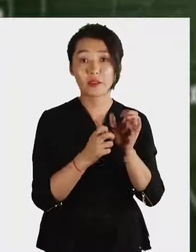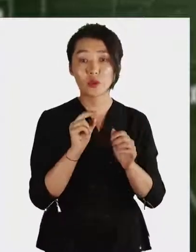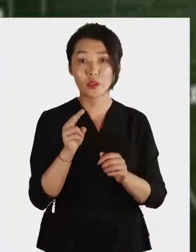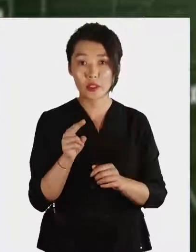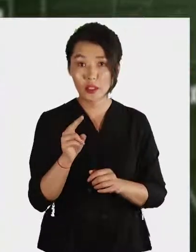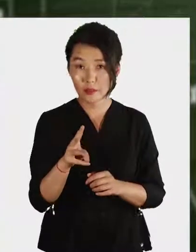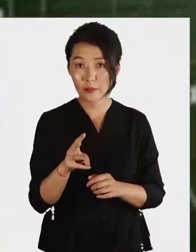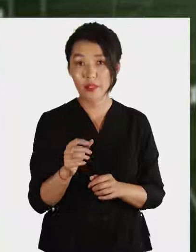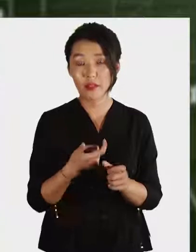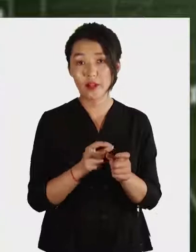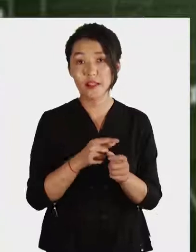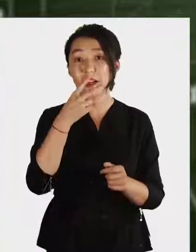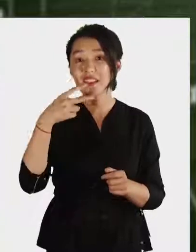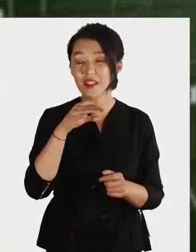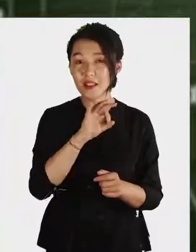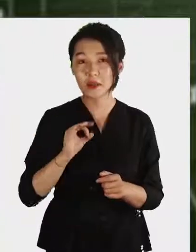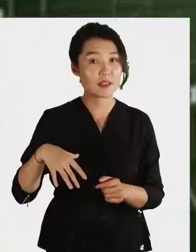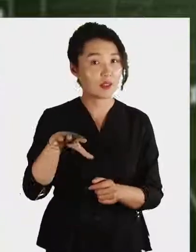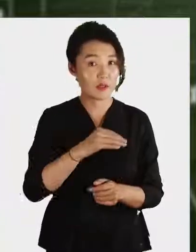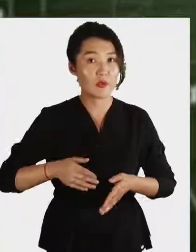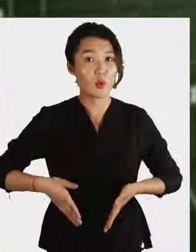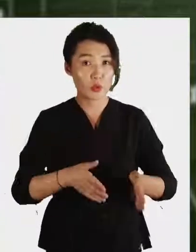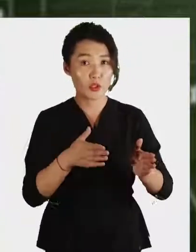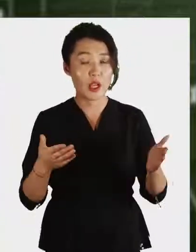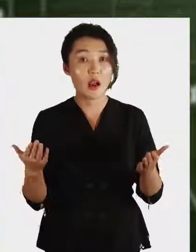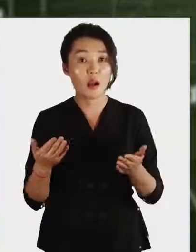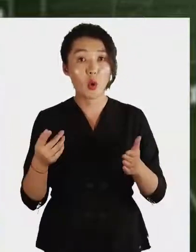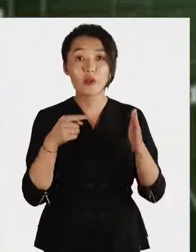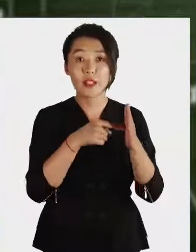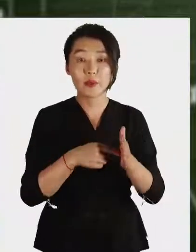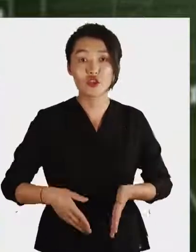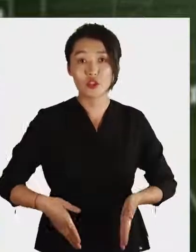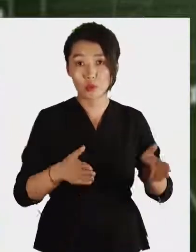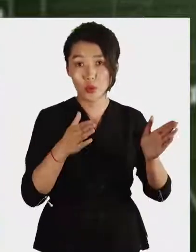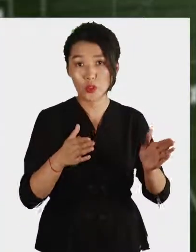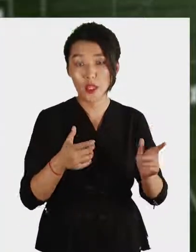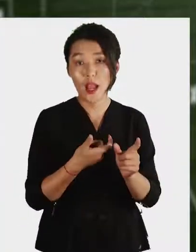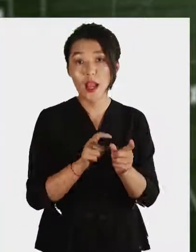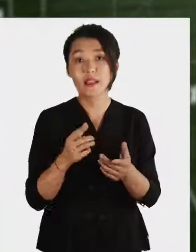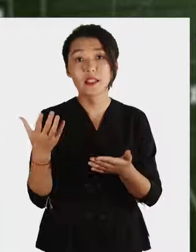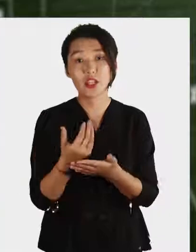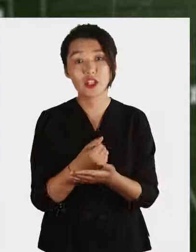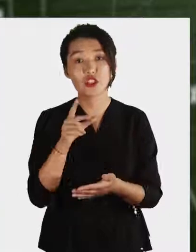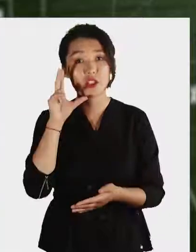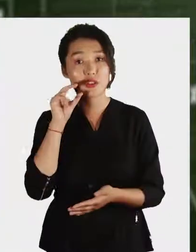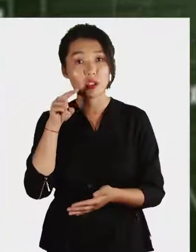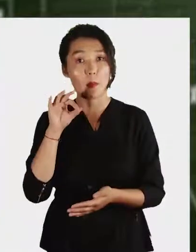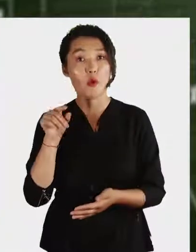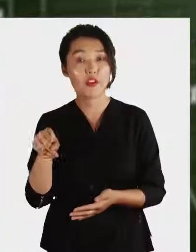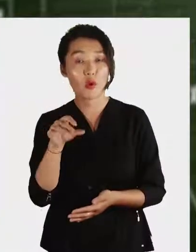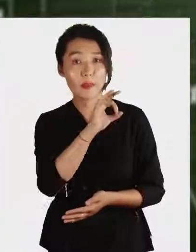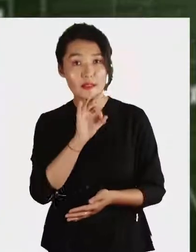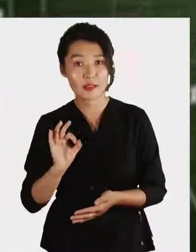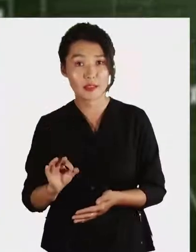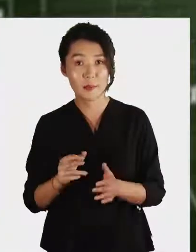это составляет 20% всего пути. Каков намеченный путь? Это нахождение числа по его процентам.